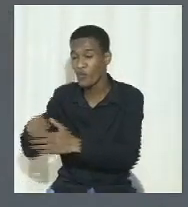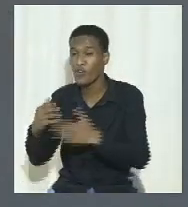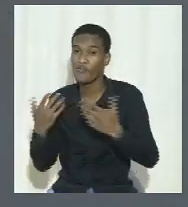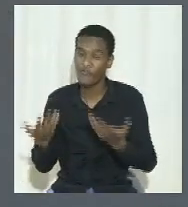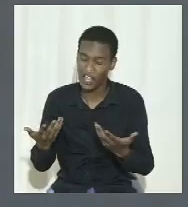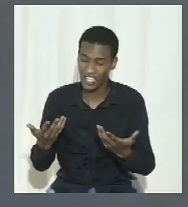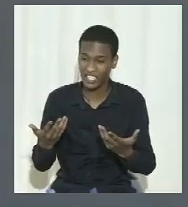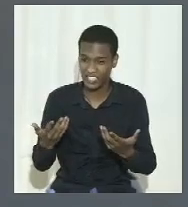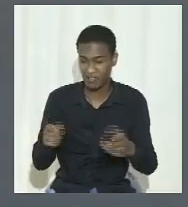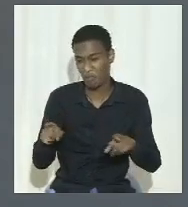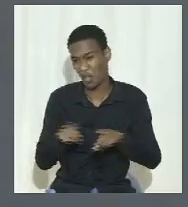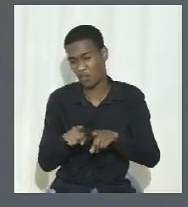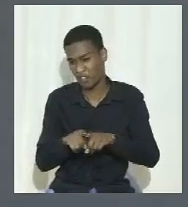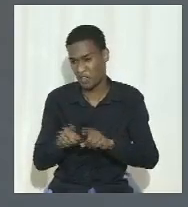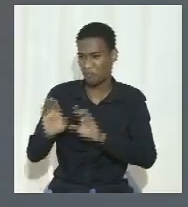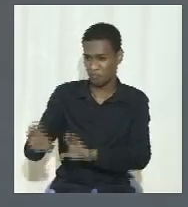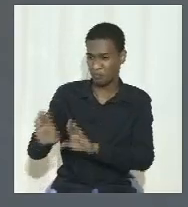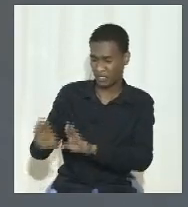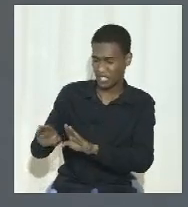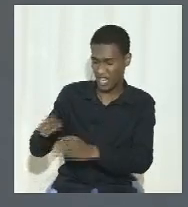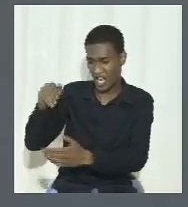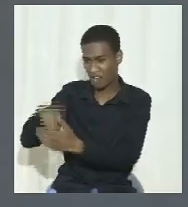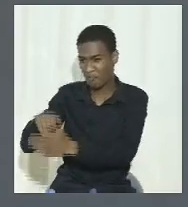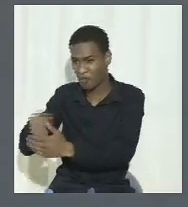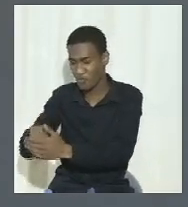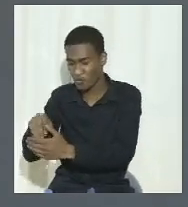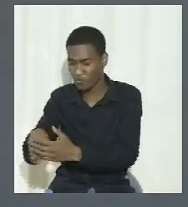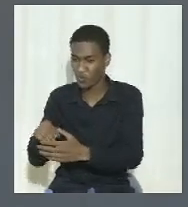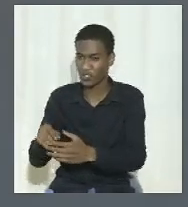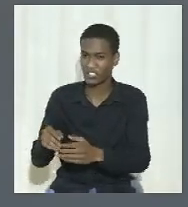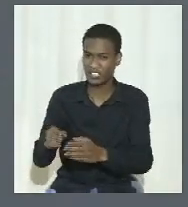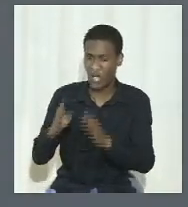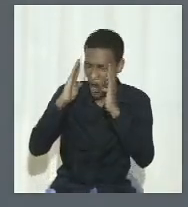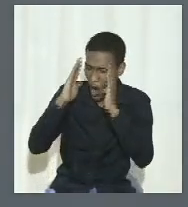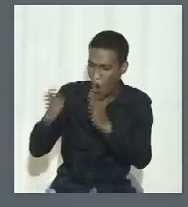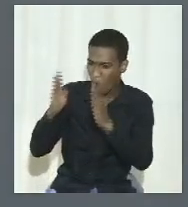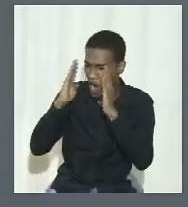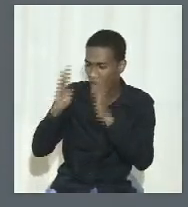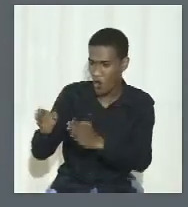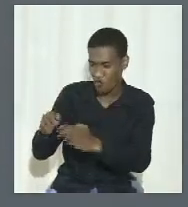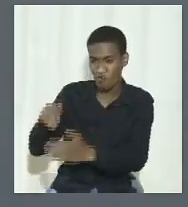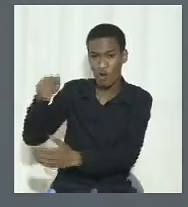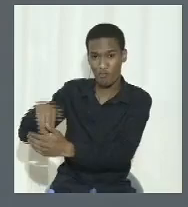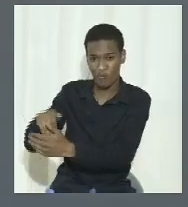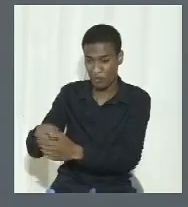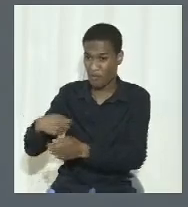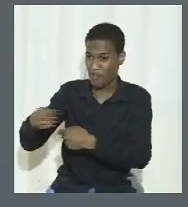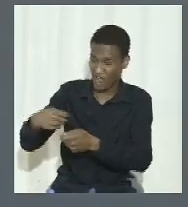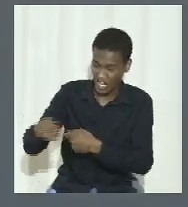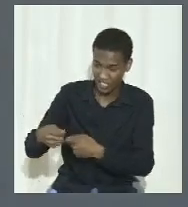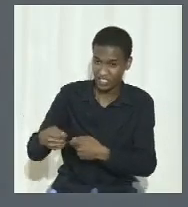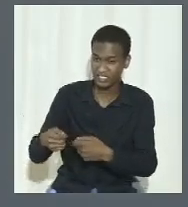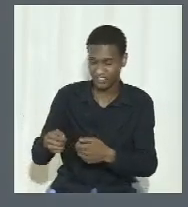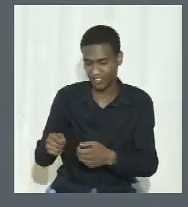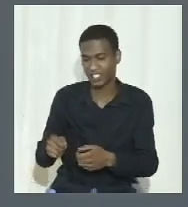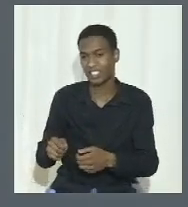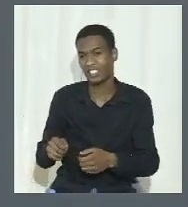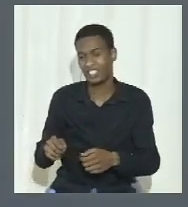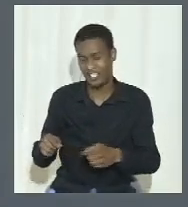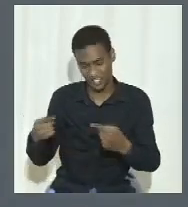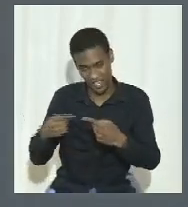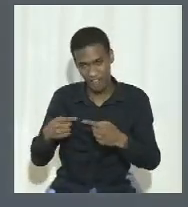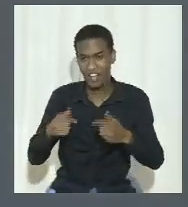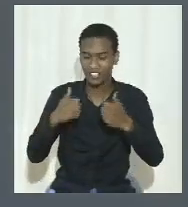mijanona fotsiny hoe mamboly a de mivarotra de zay. Voalohany indrindra aloha izy mila mahazo ny tombontsoa